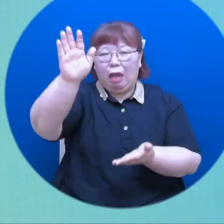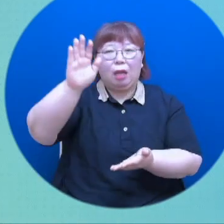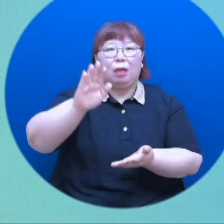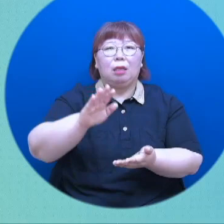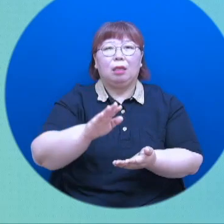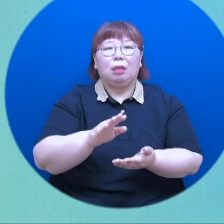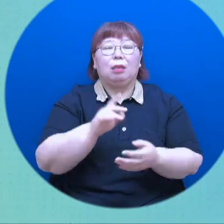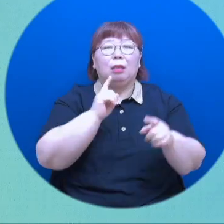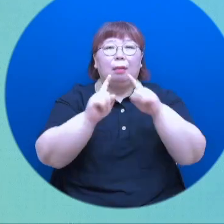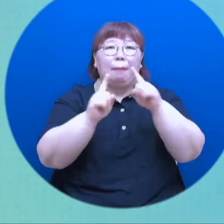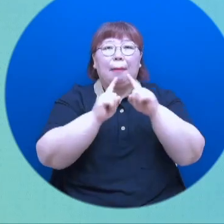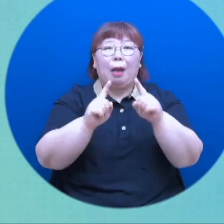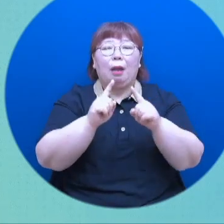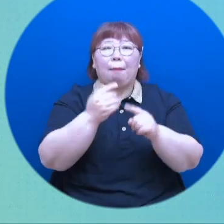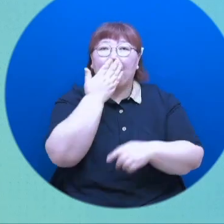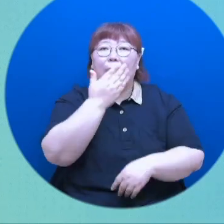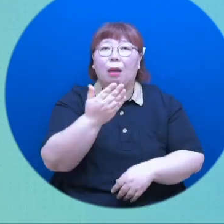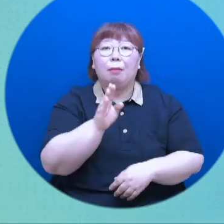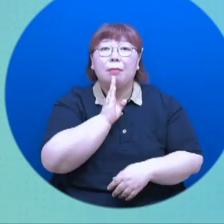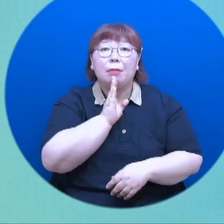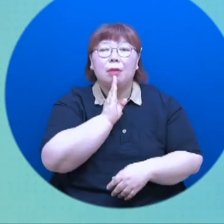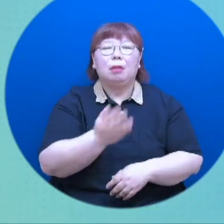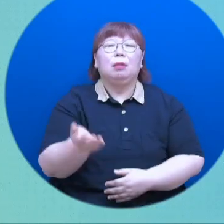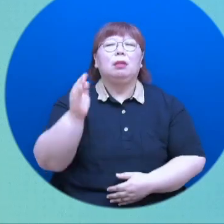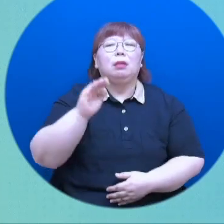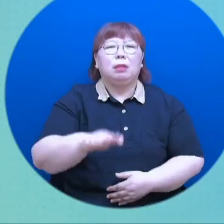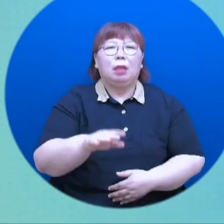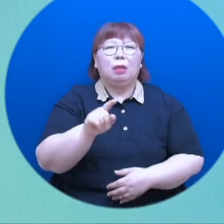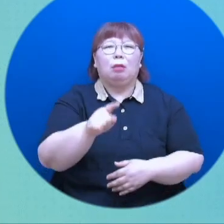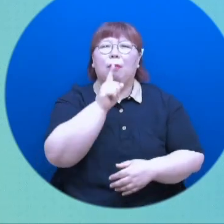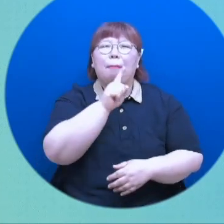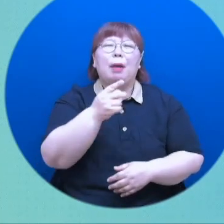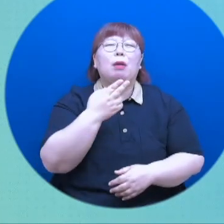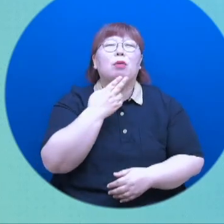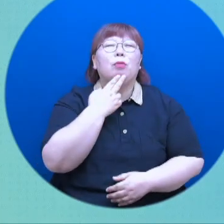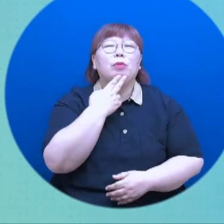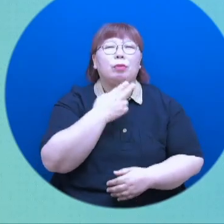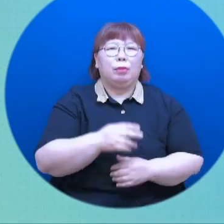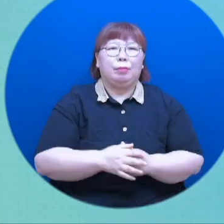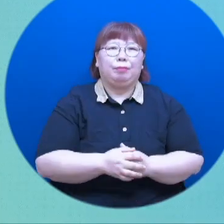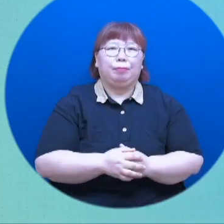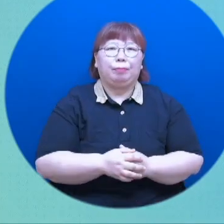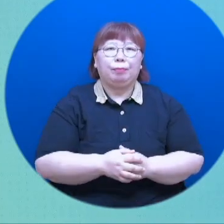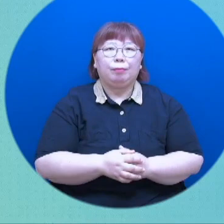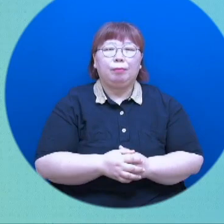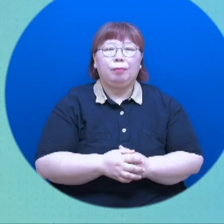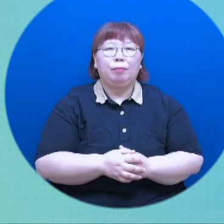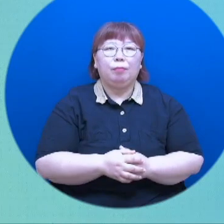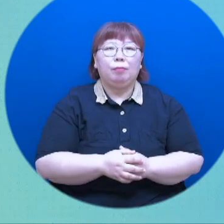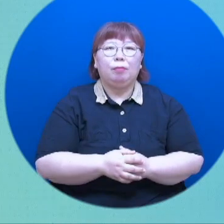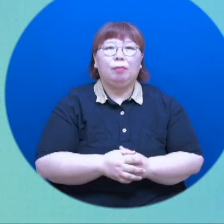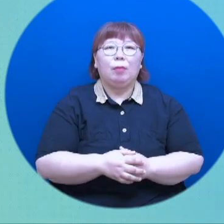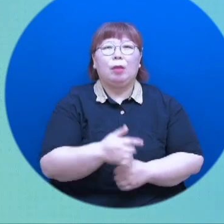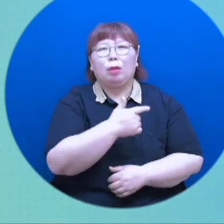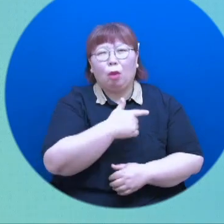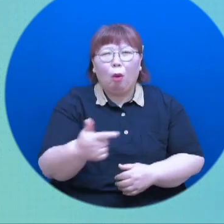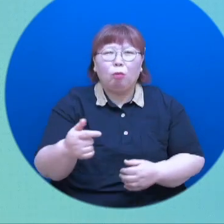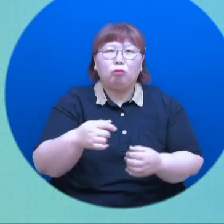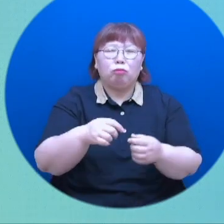충분히 그럴 수 있는 상황에 그런 말 한마디도 하지 아니하고, 너무